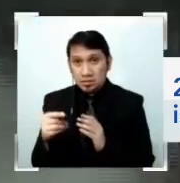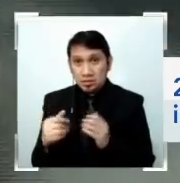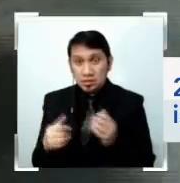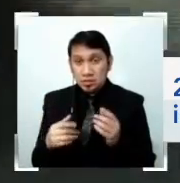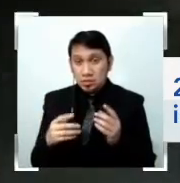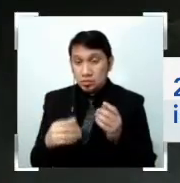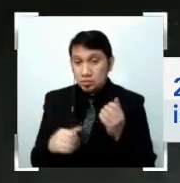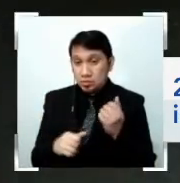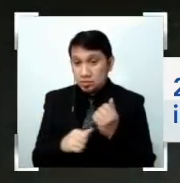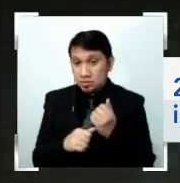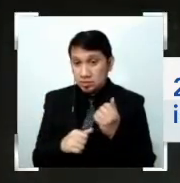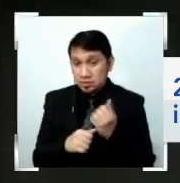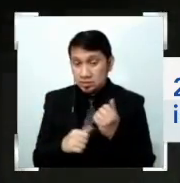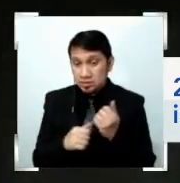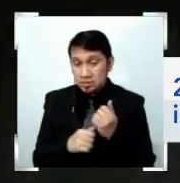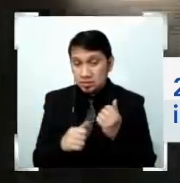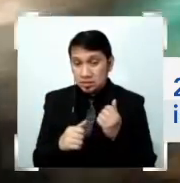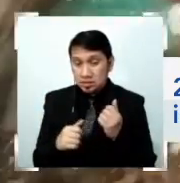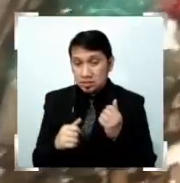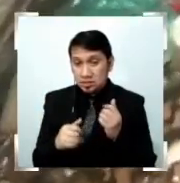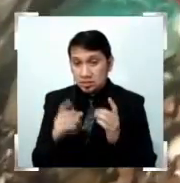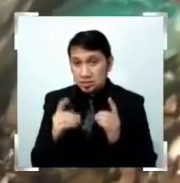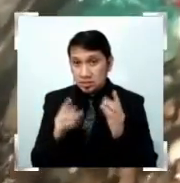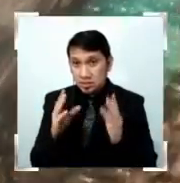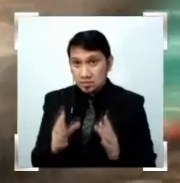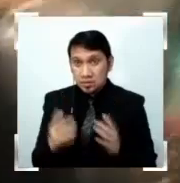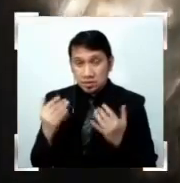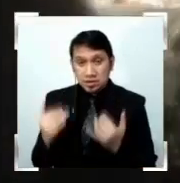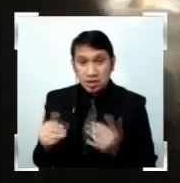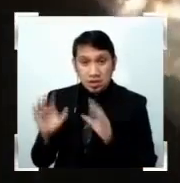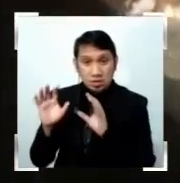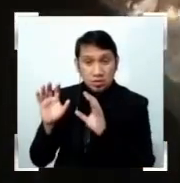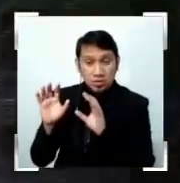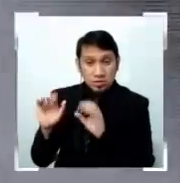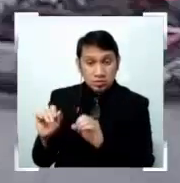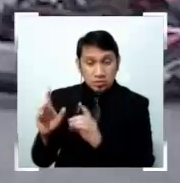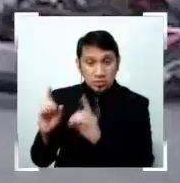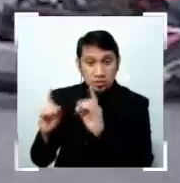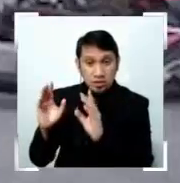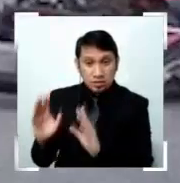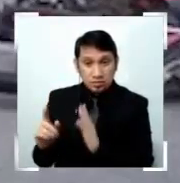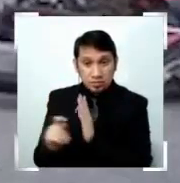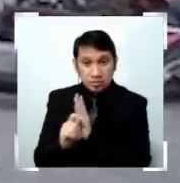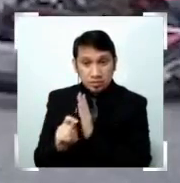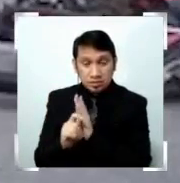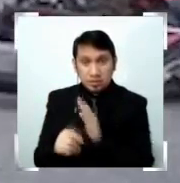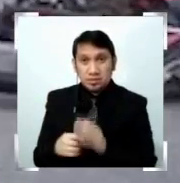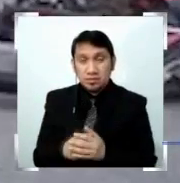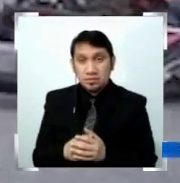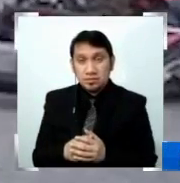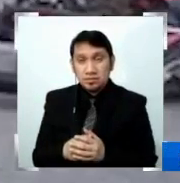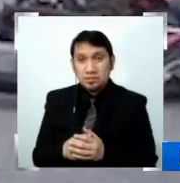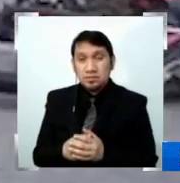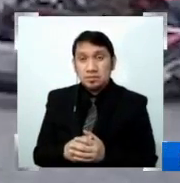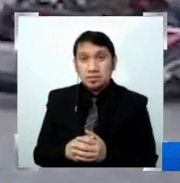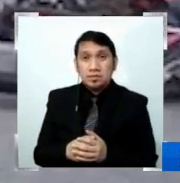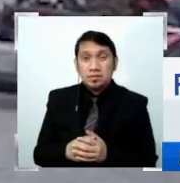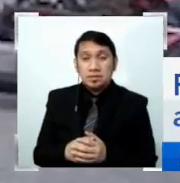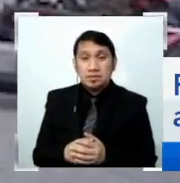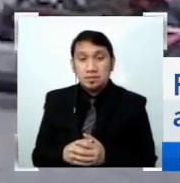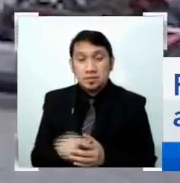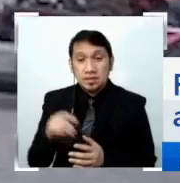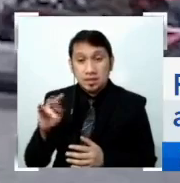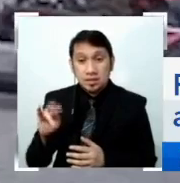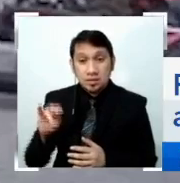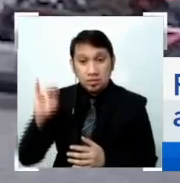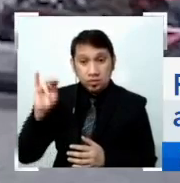nagpapagaling. Inaalam pa kung naaresto ang driver ng bumanggang truck. Sa Lawag, Ilocos Norte, patay matapos